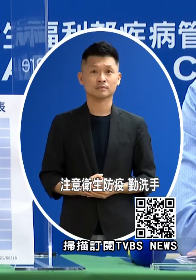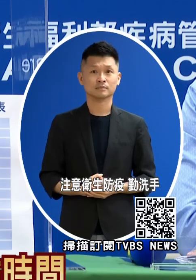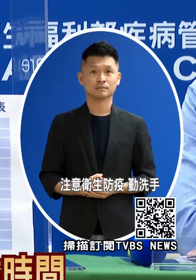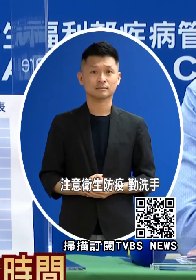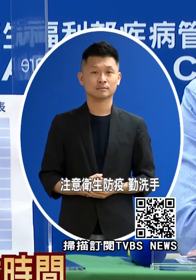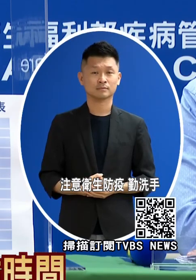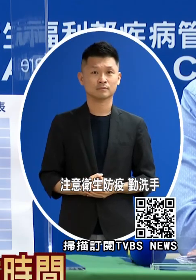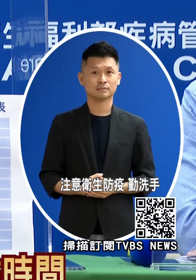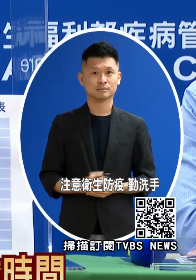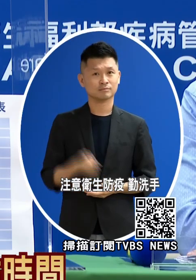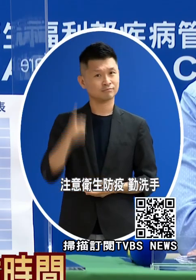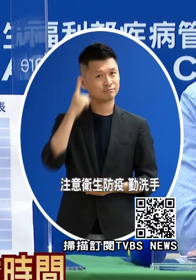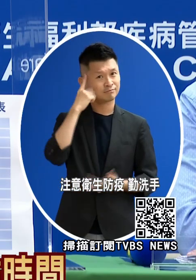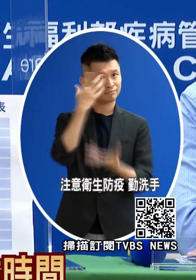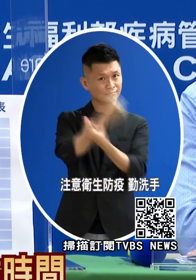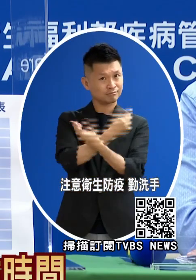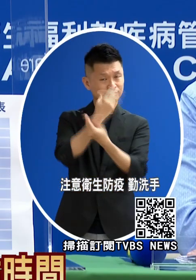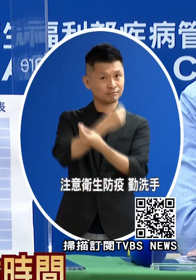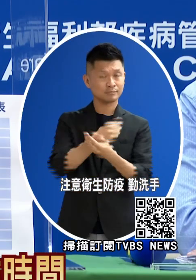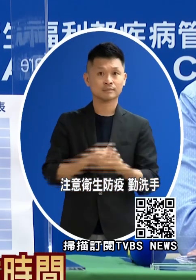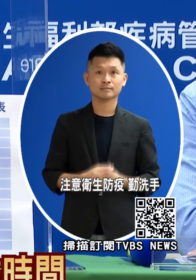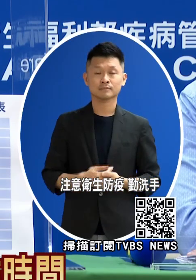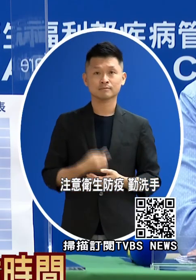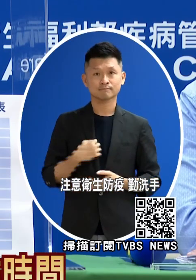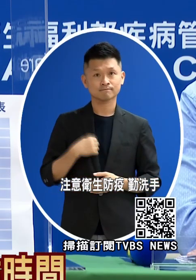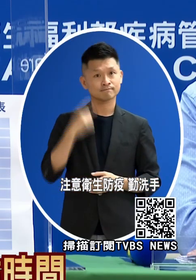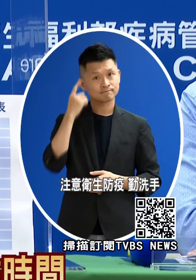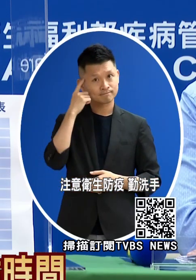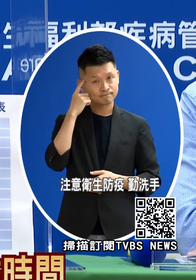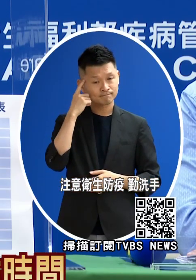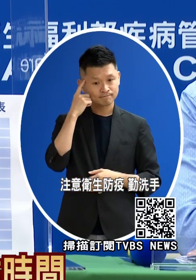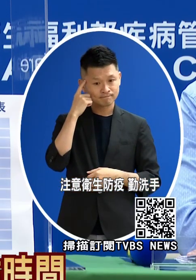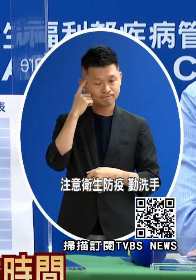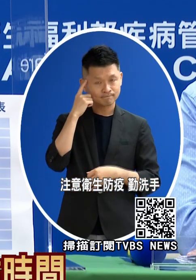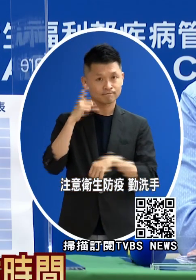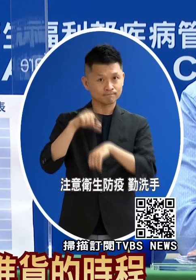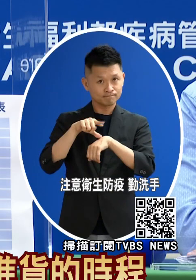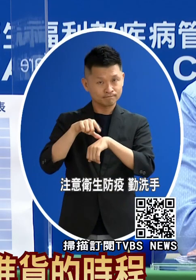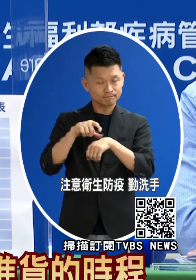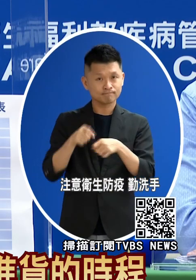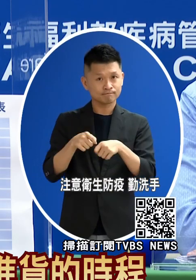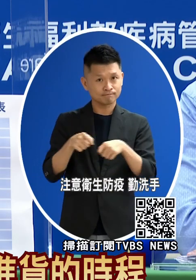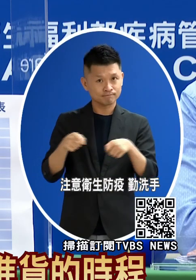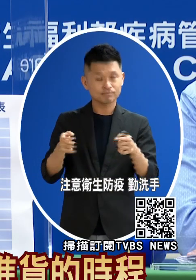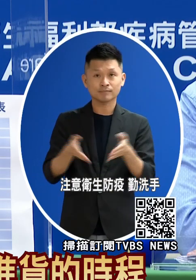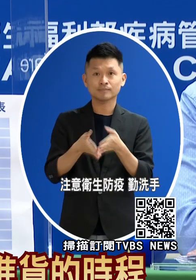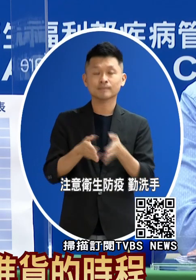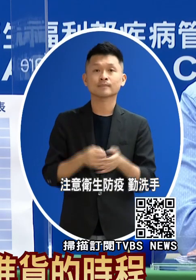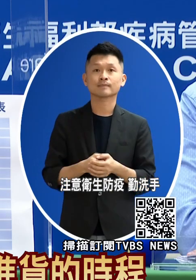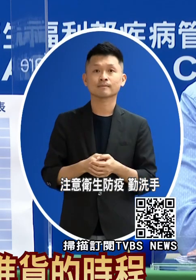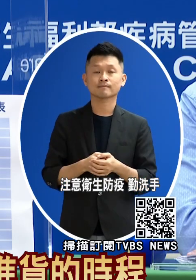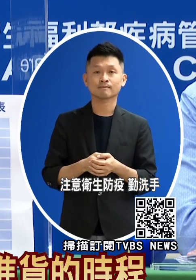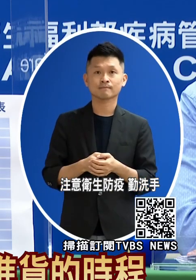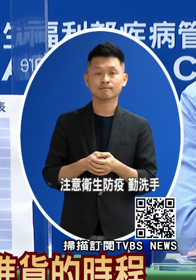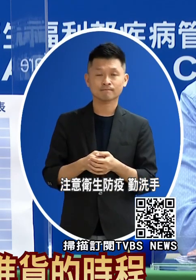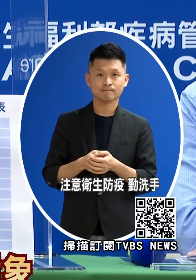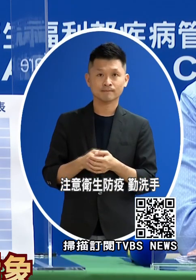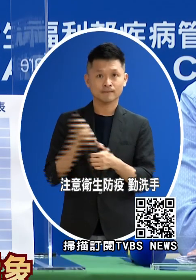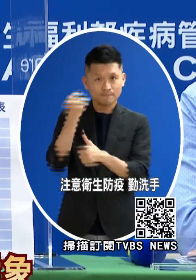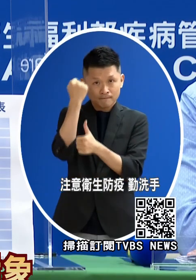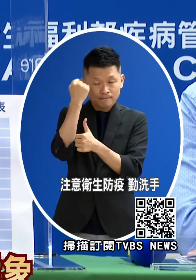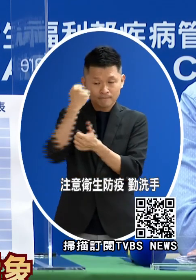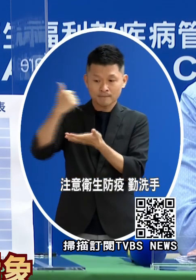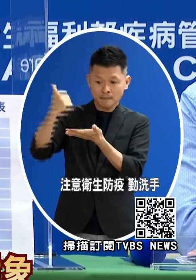那个大概，我想哈，还是要过一点时间了哈，所以我们大概也要掌握这样的进货的时